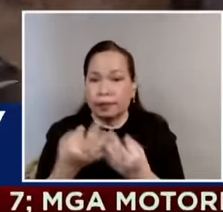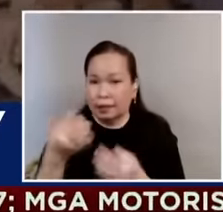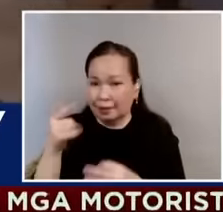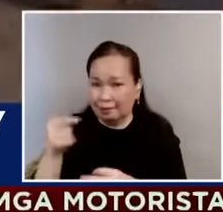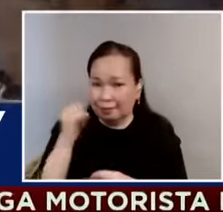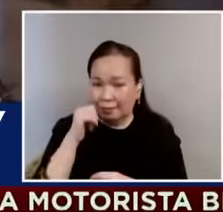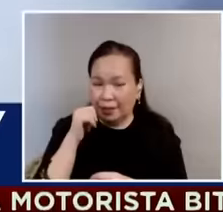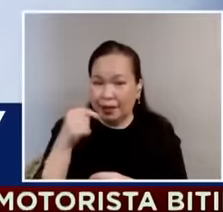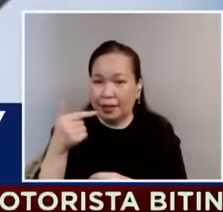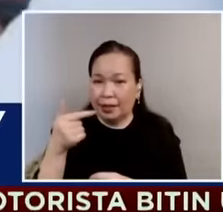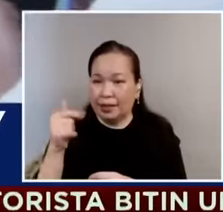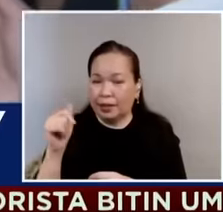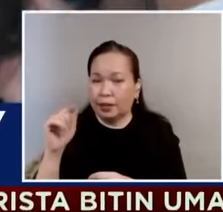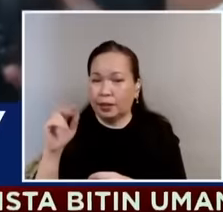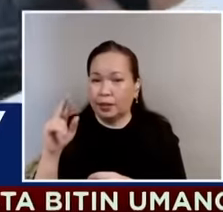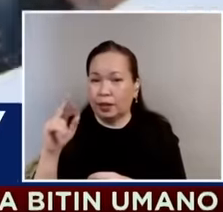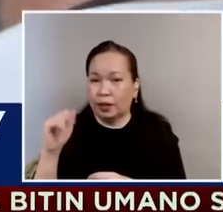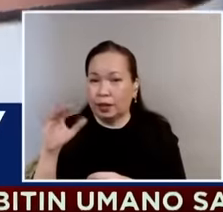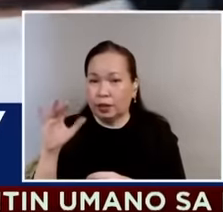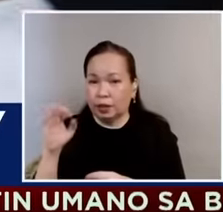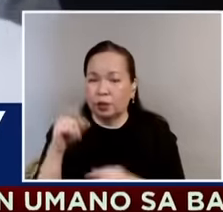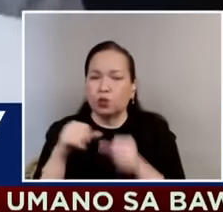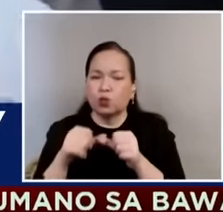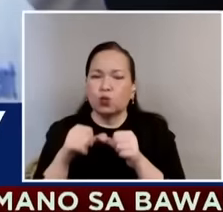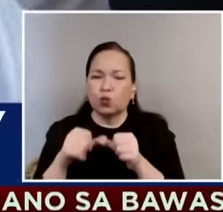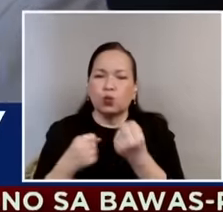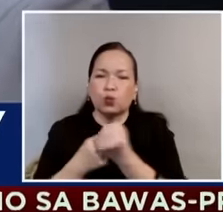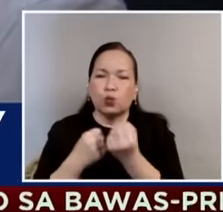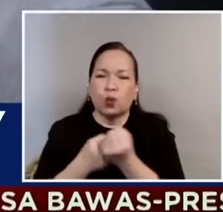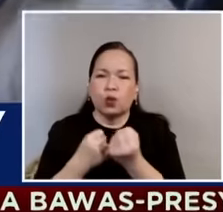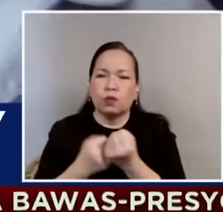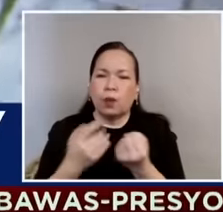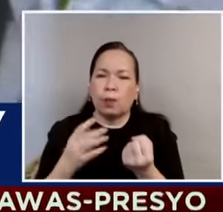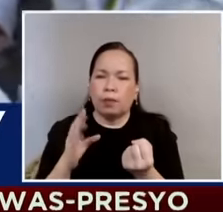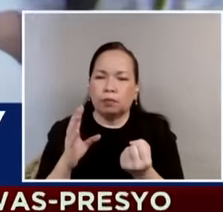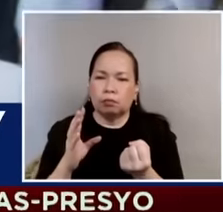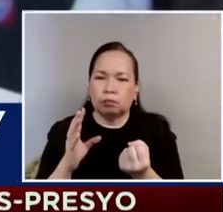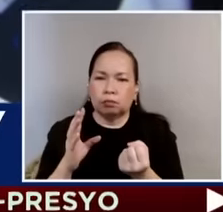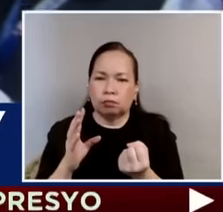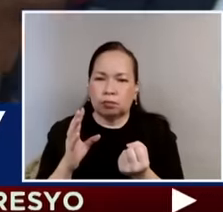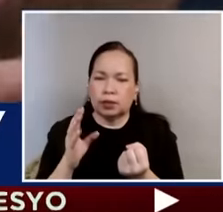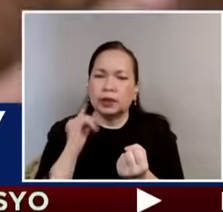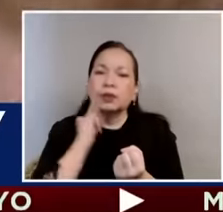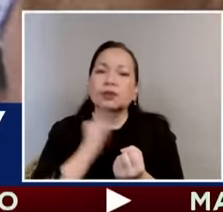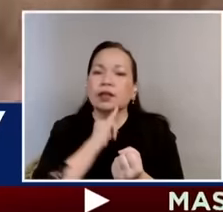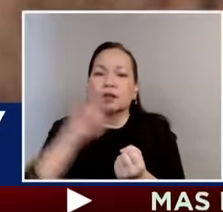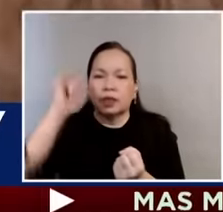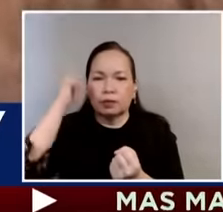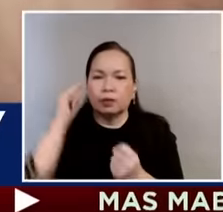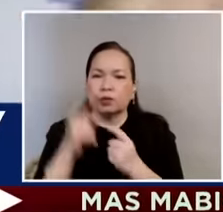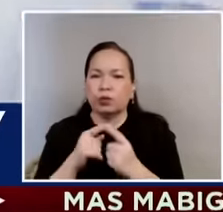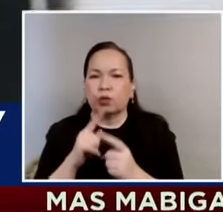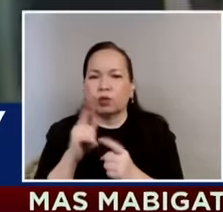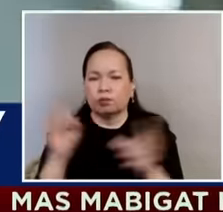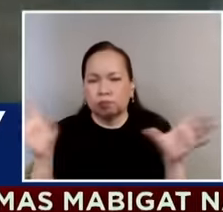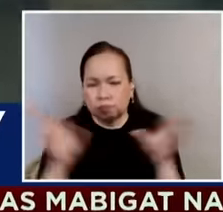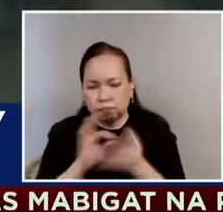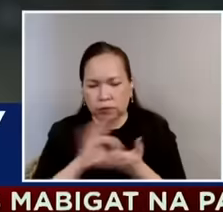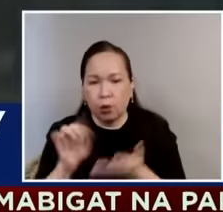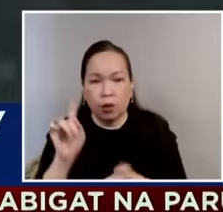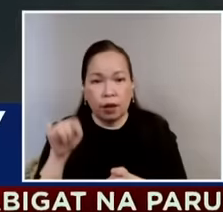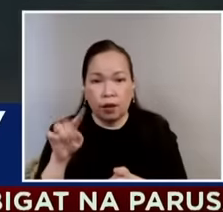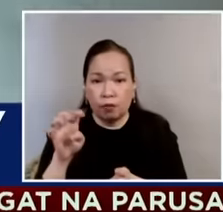mula Israeli government bilang isa sa 1,400 na victims of terror. Zen